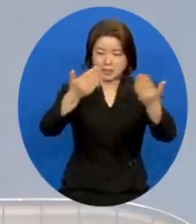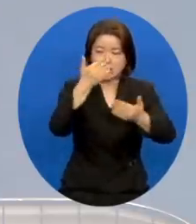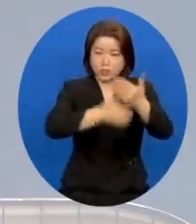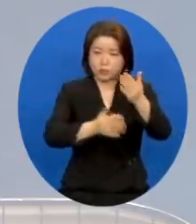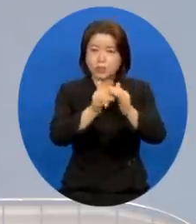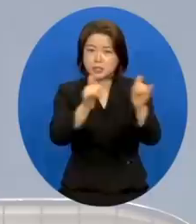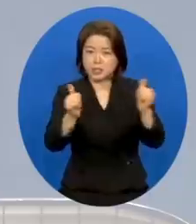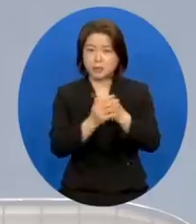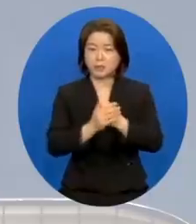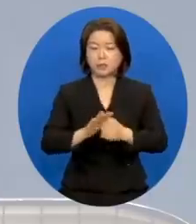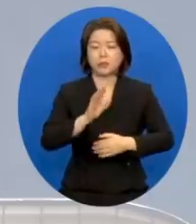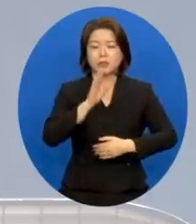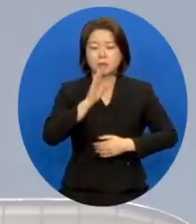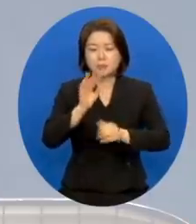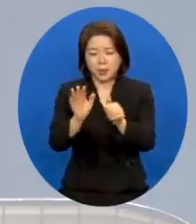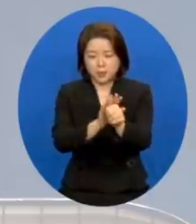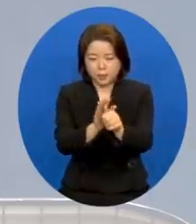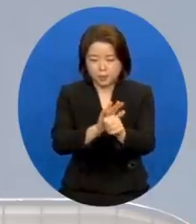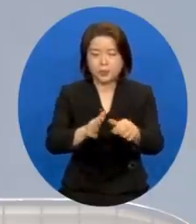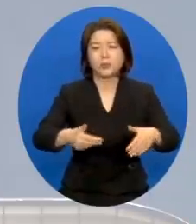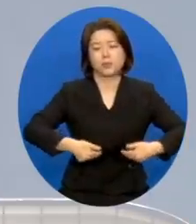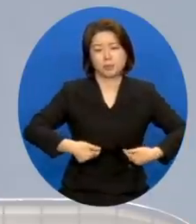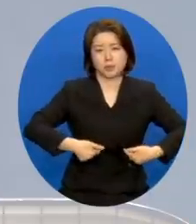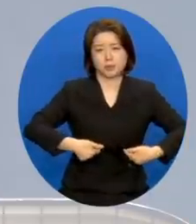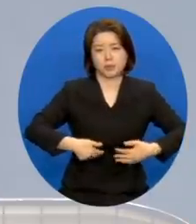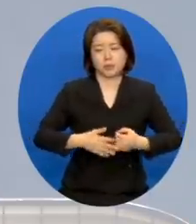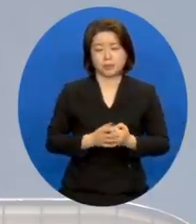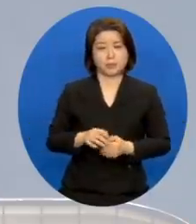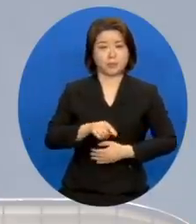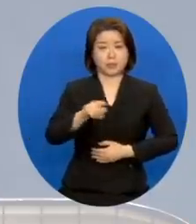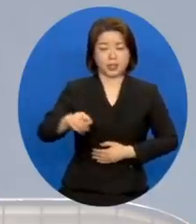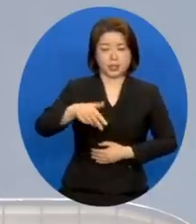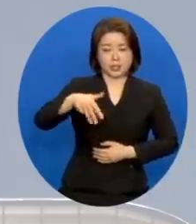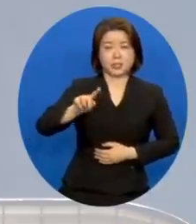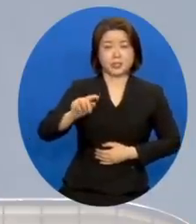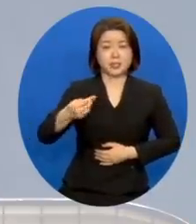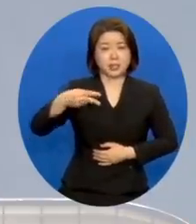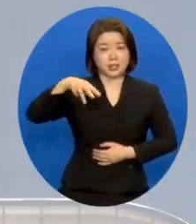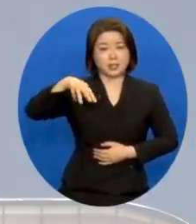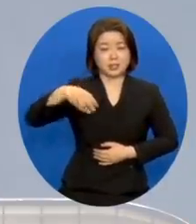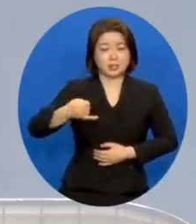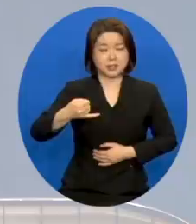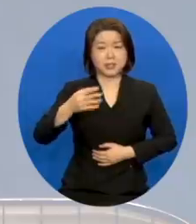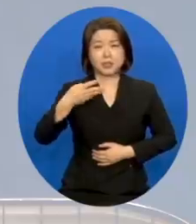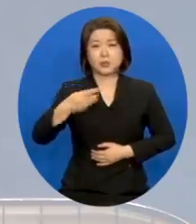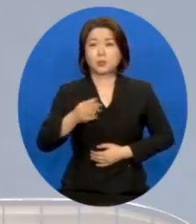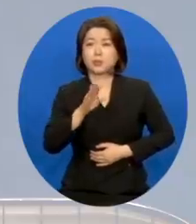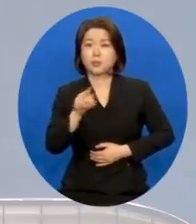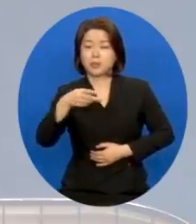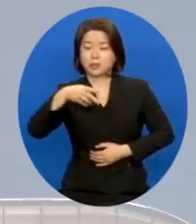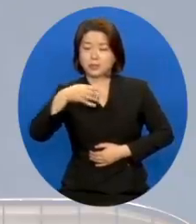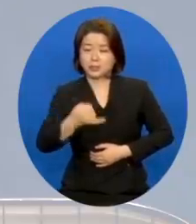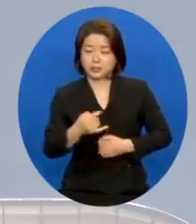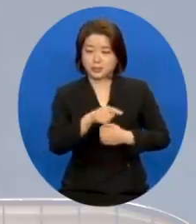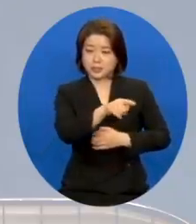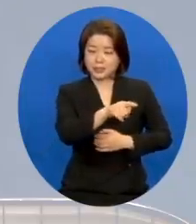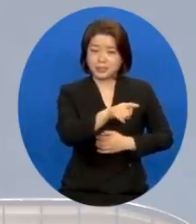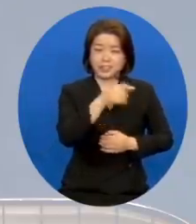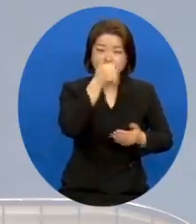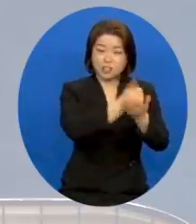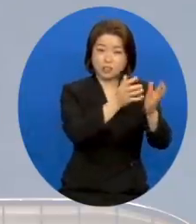턱 너무 위로 가 필요하지만 이 철수 로버트 가해자의 홀 어머니와